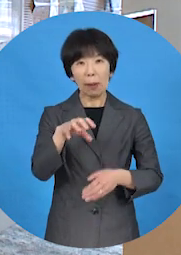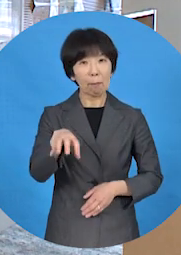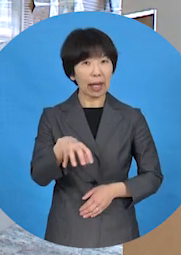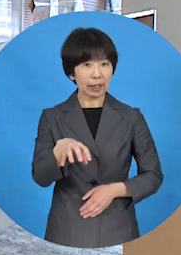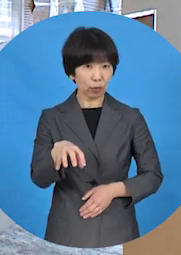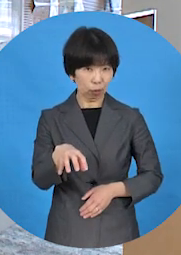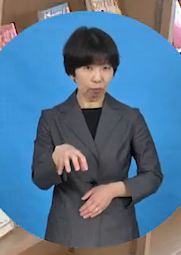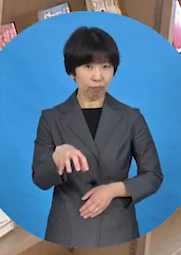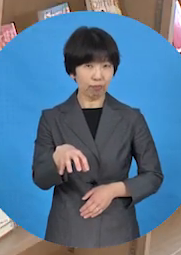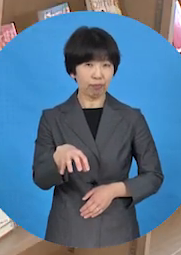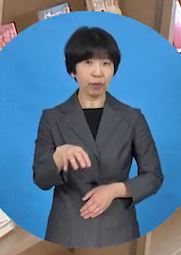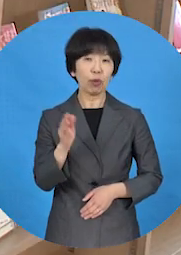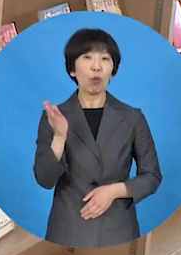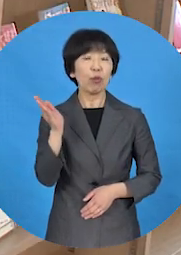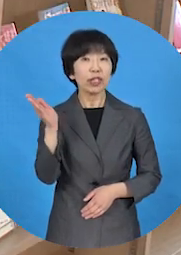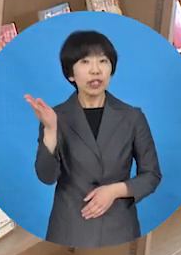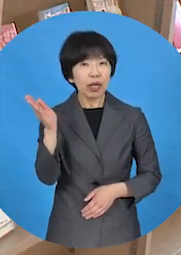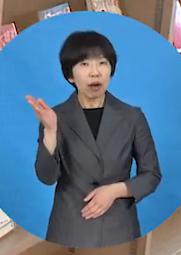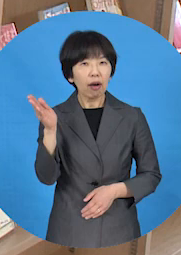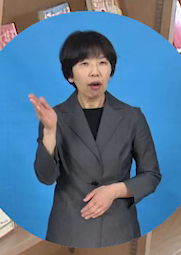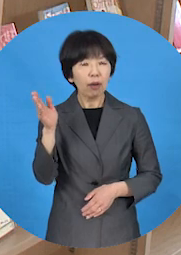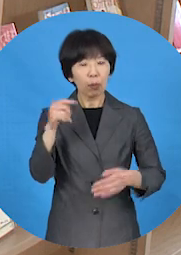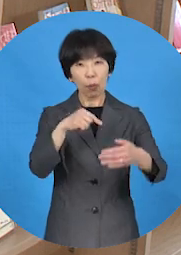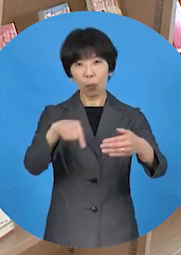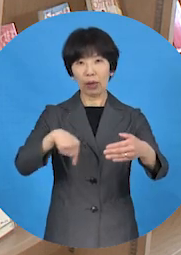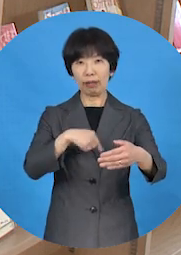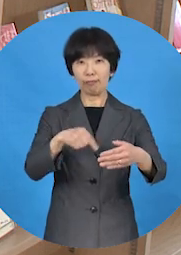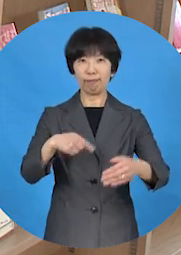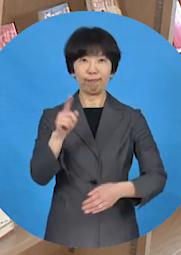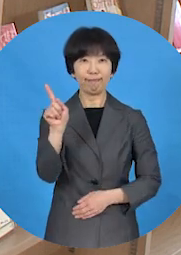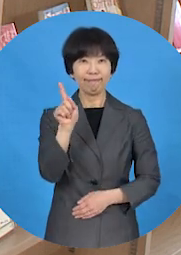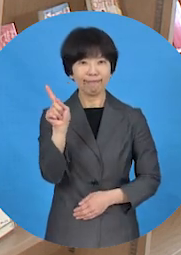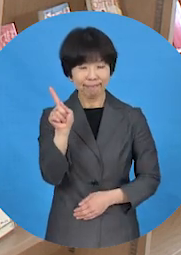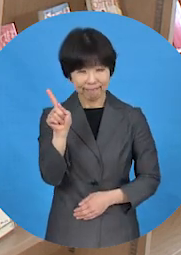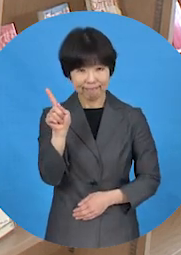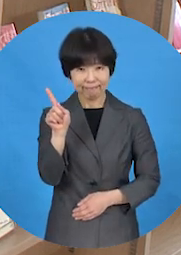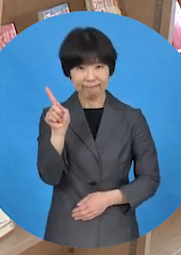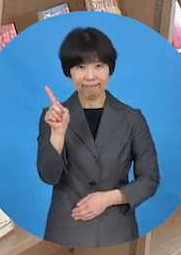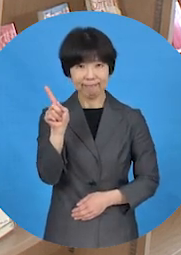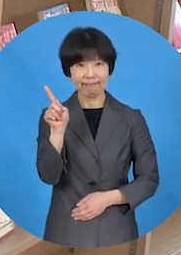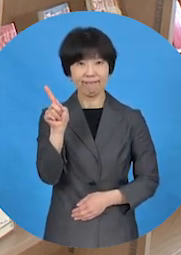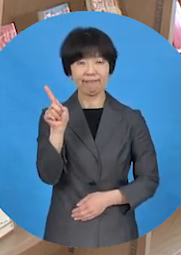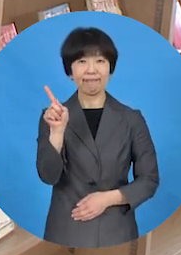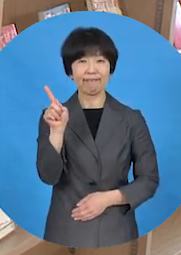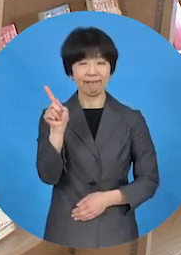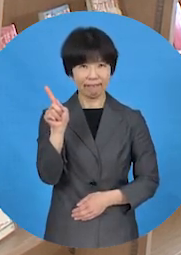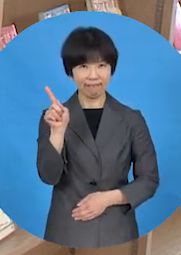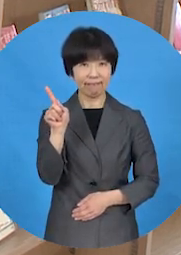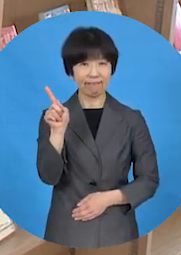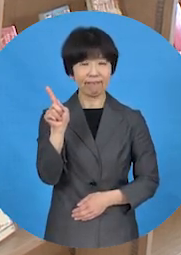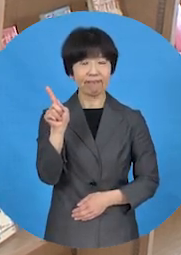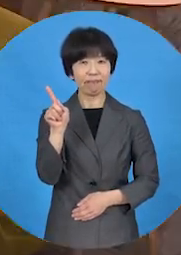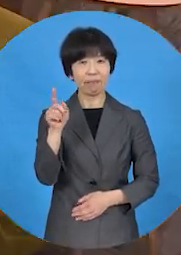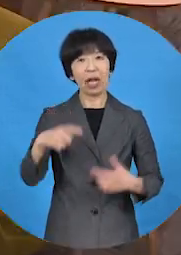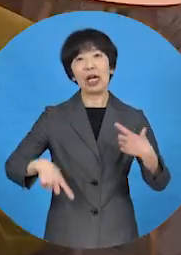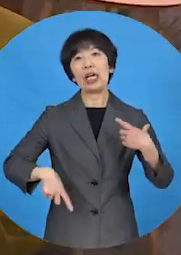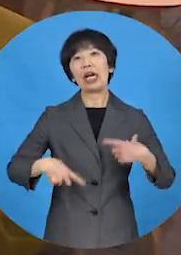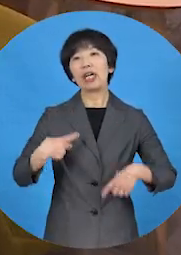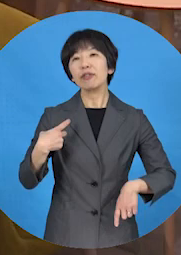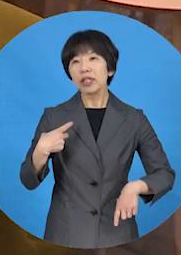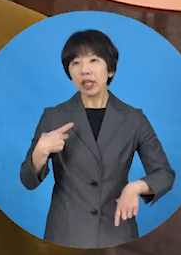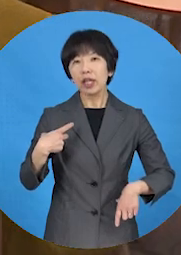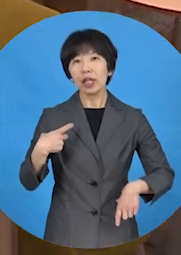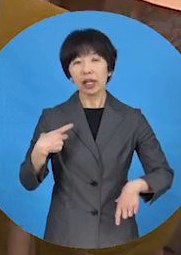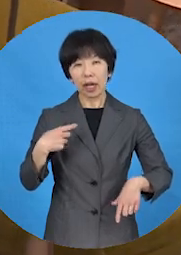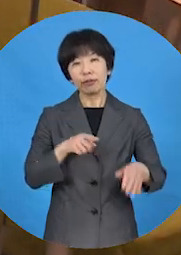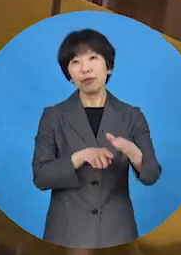。 こちらはティーンズコーナーということですが、はい、どういうコーナーになるんですか？ はい、こちらはですね、10代の方を